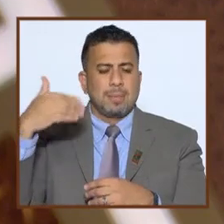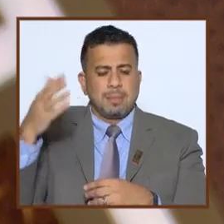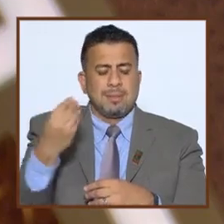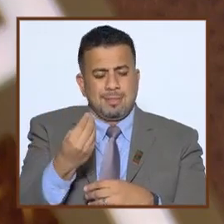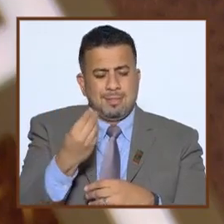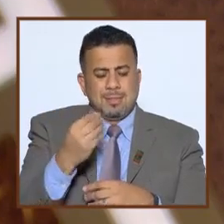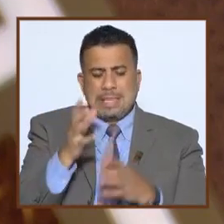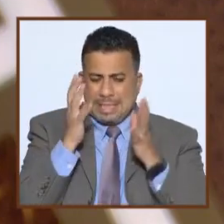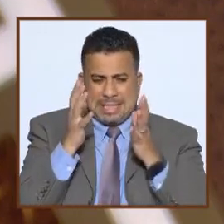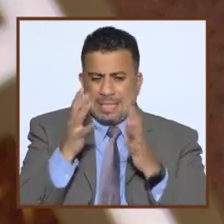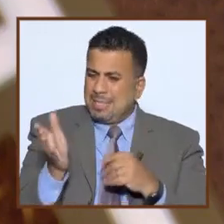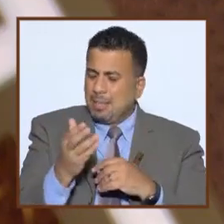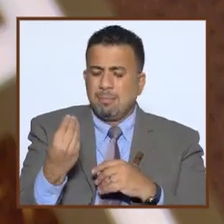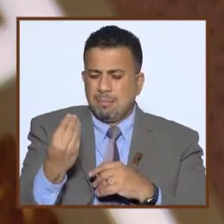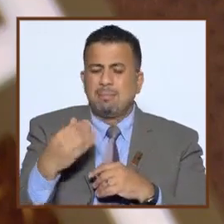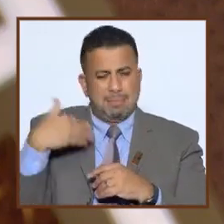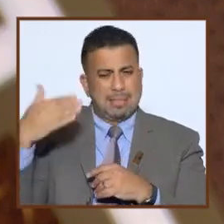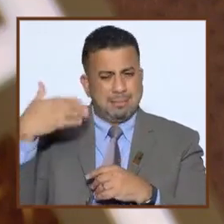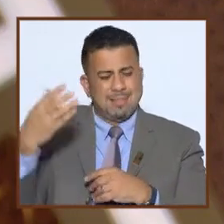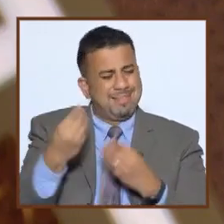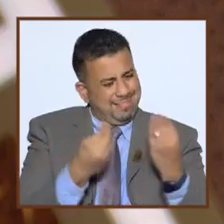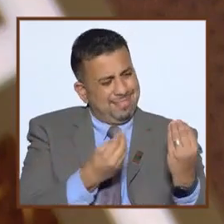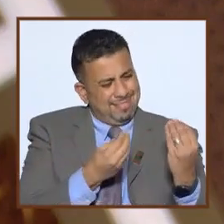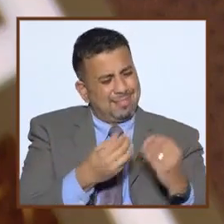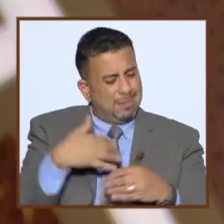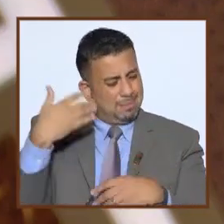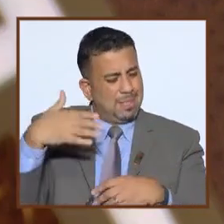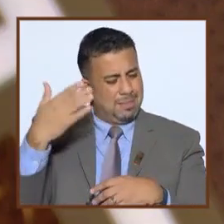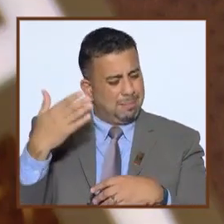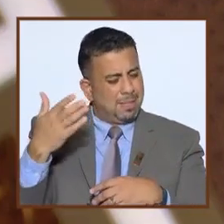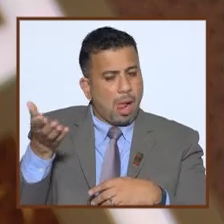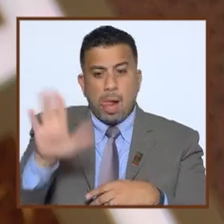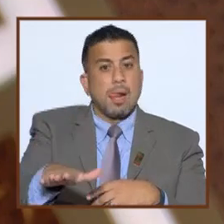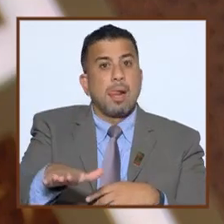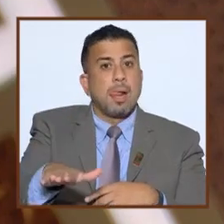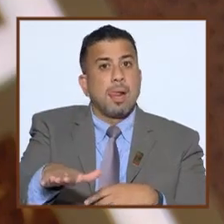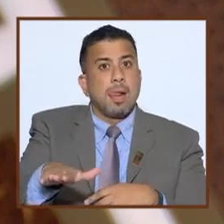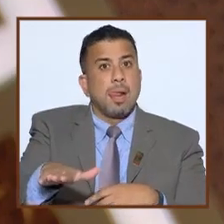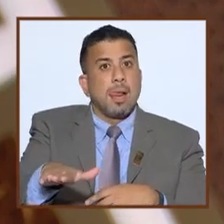الان بعض الناس يقول بعدين بعدين تخترمه الماليه